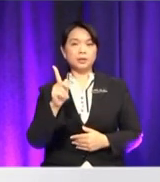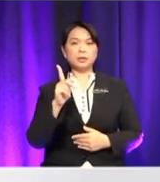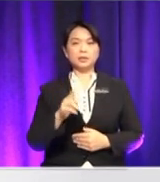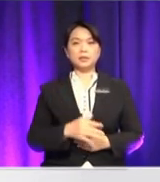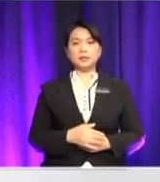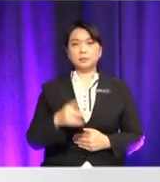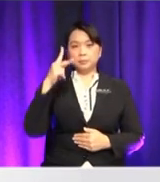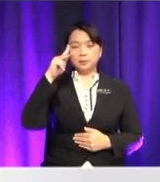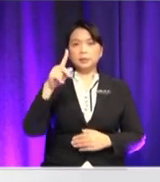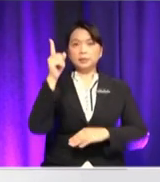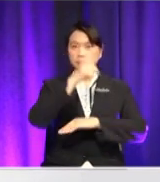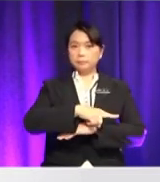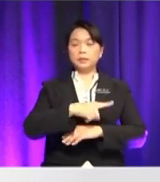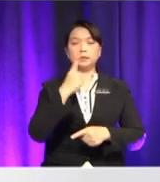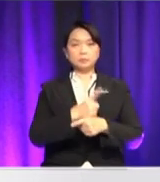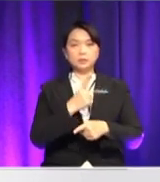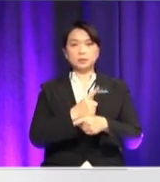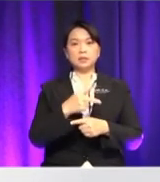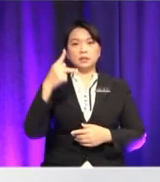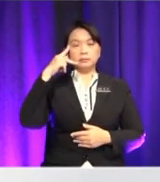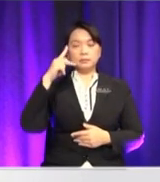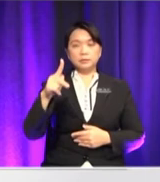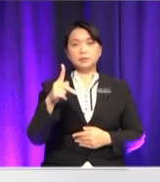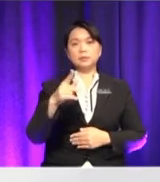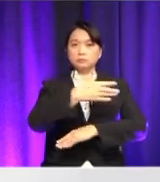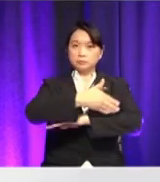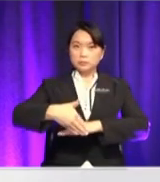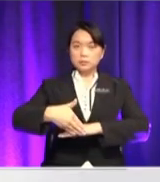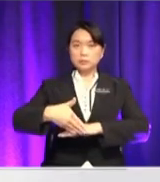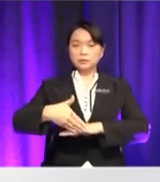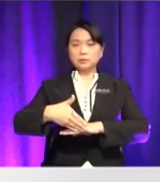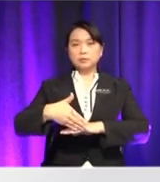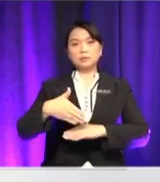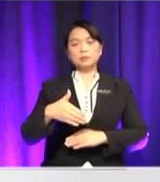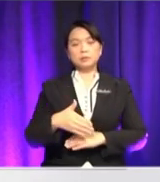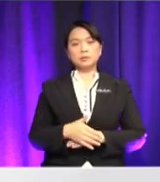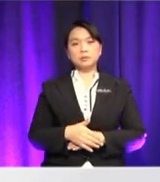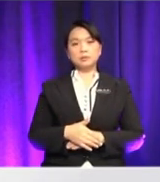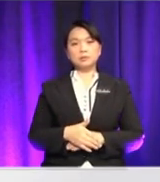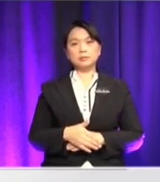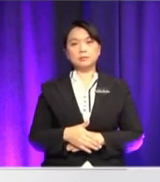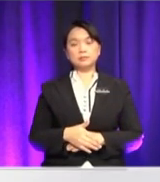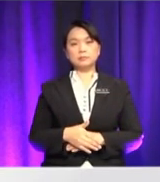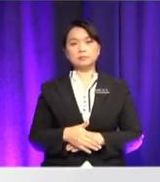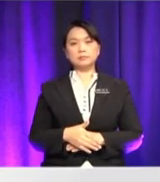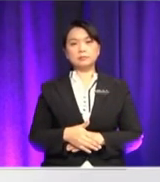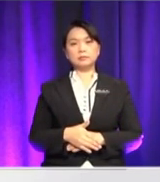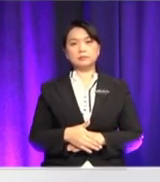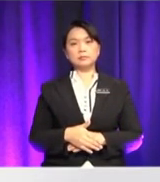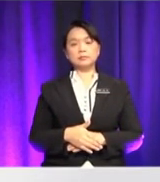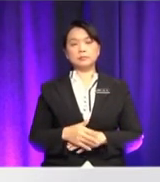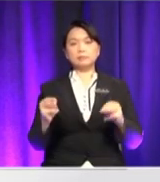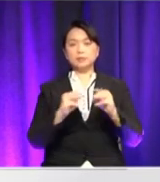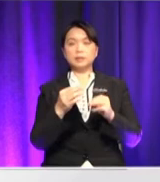dipandang hadapan Apa betul dan pandangan Sisi pun oke pandangan sisigou nampak awak